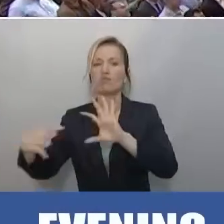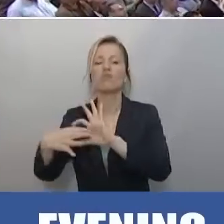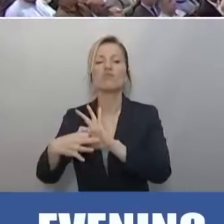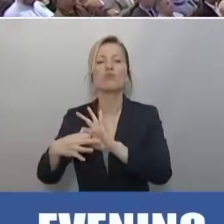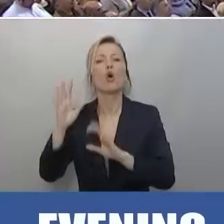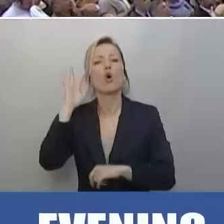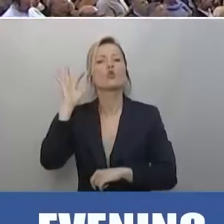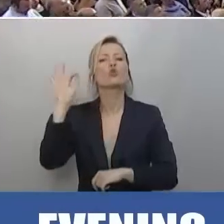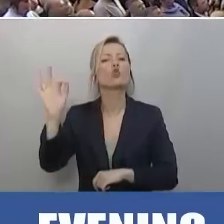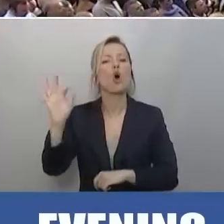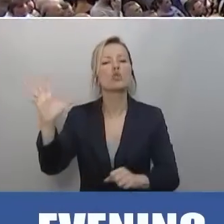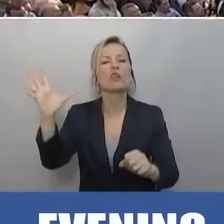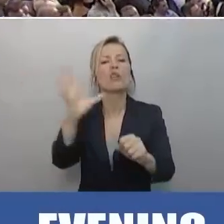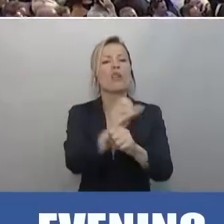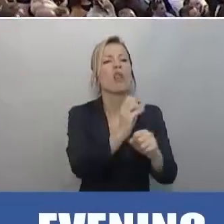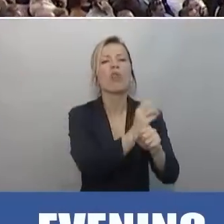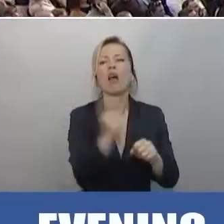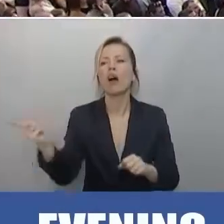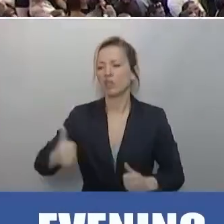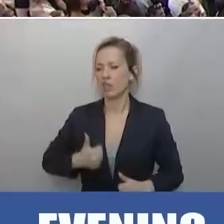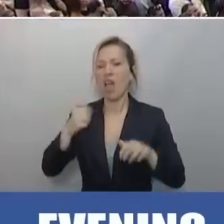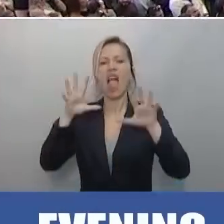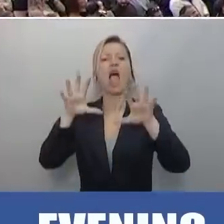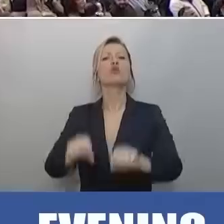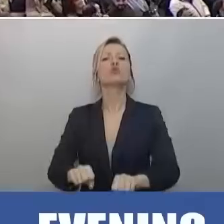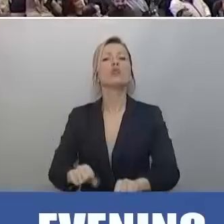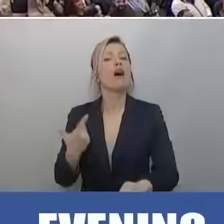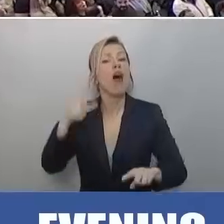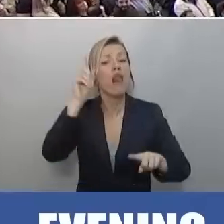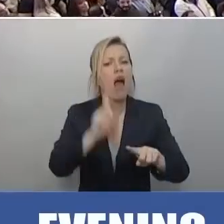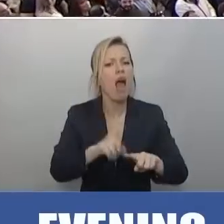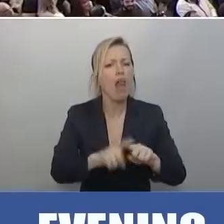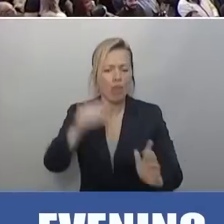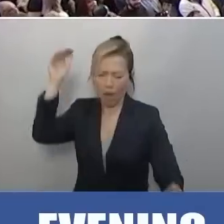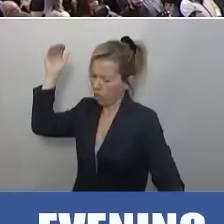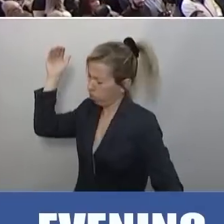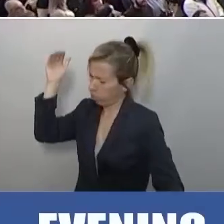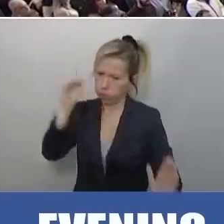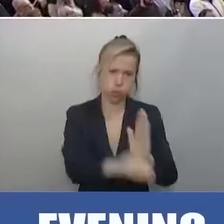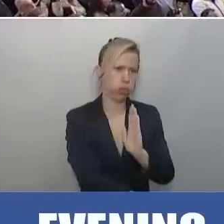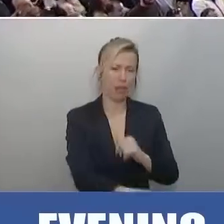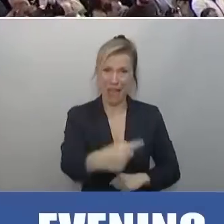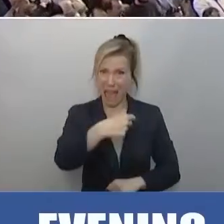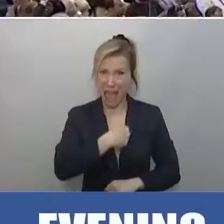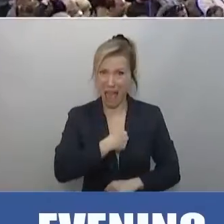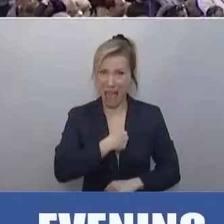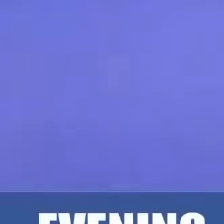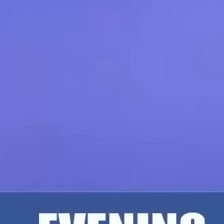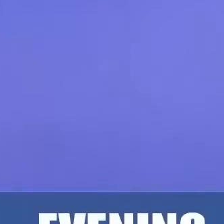επιπλέψουν εκείνοι εις βάρος της πατρίδας που θα βουλιάζει. Λοιπόν, δεν θα τους κάνουμε το